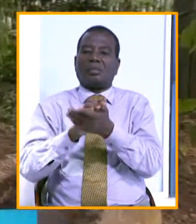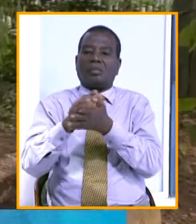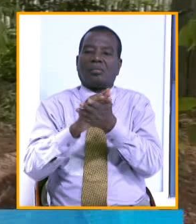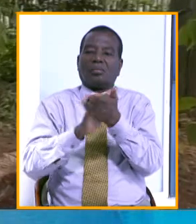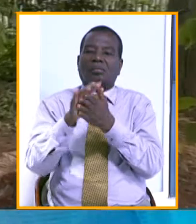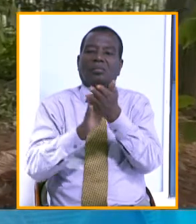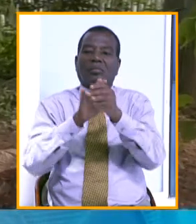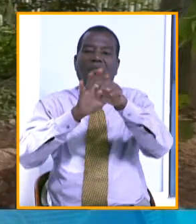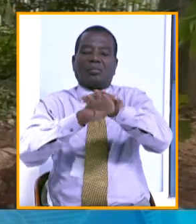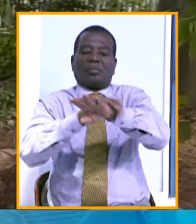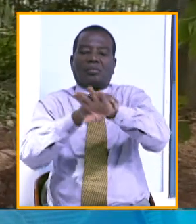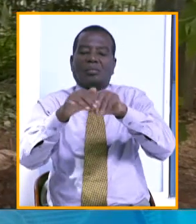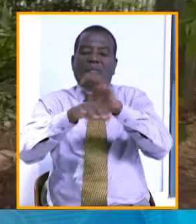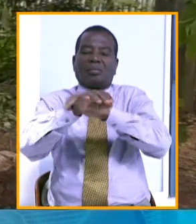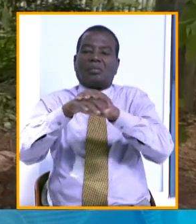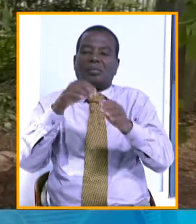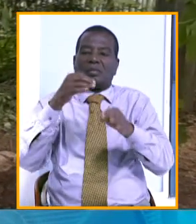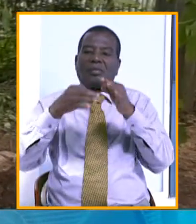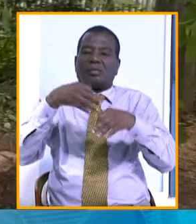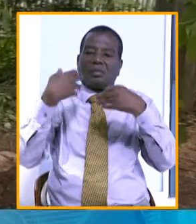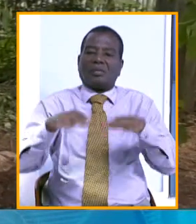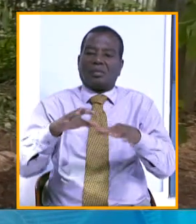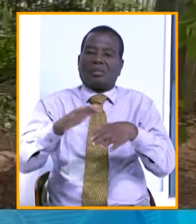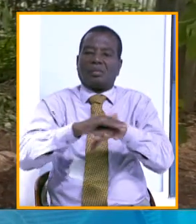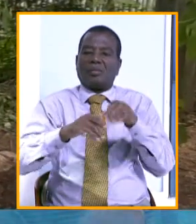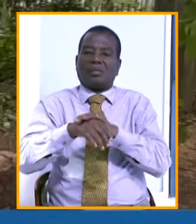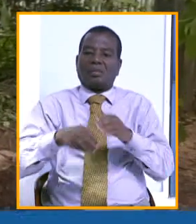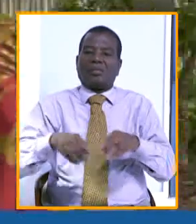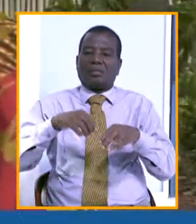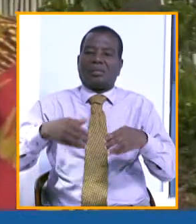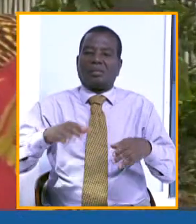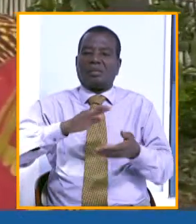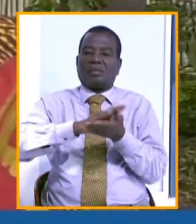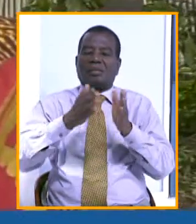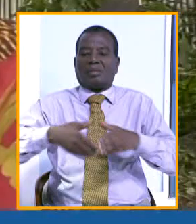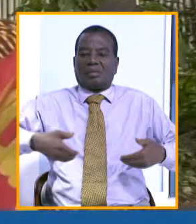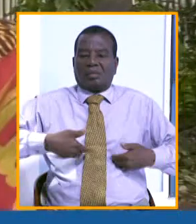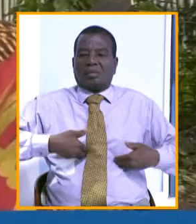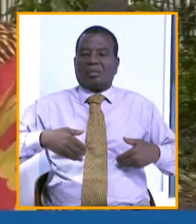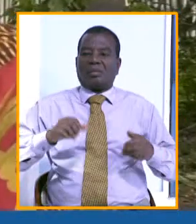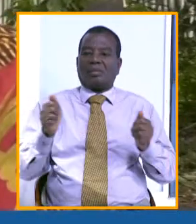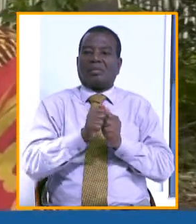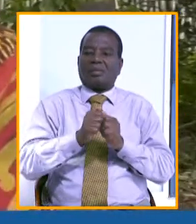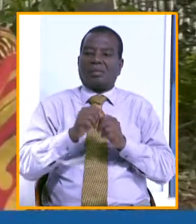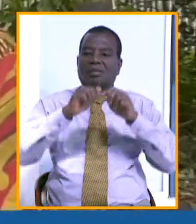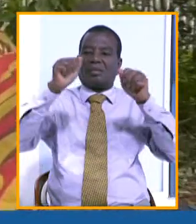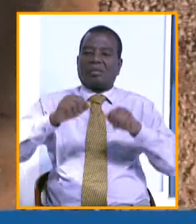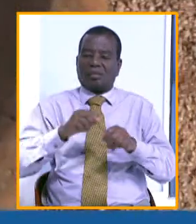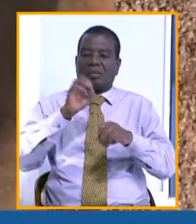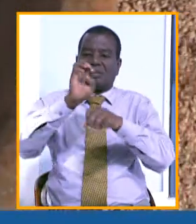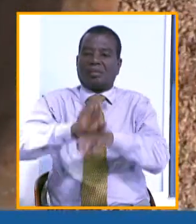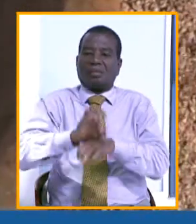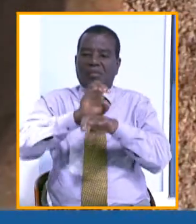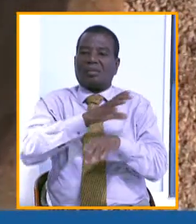tu as fini de te pommander, ça te rajeunit. À travers des procédés essentiellement